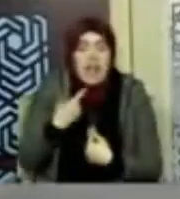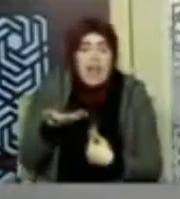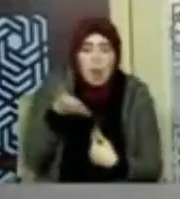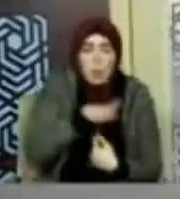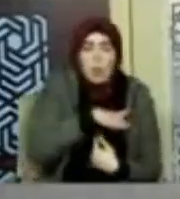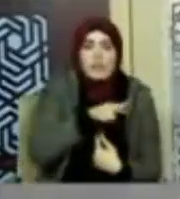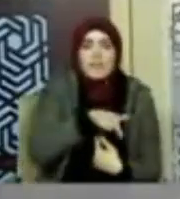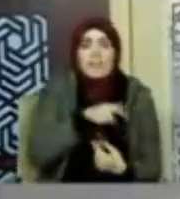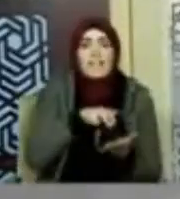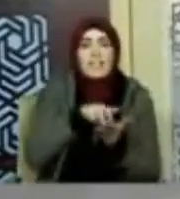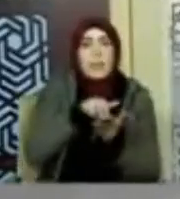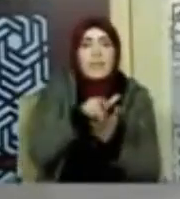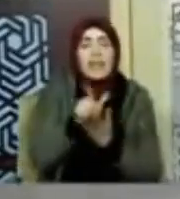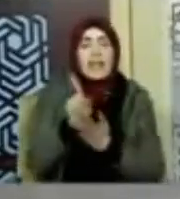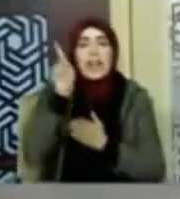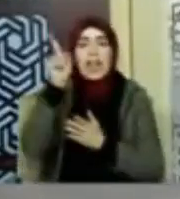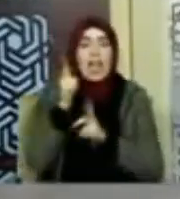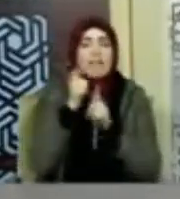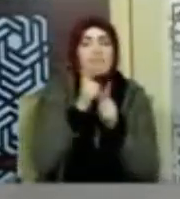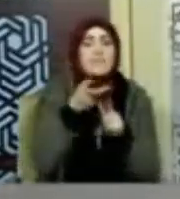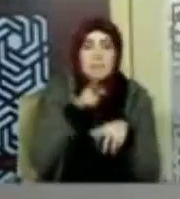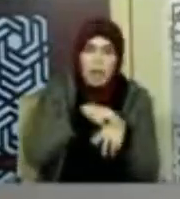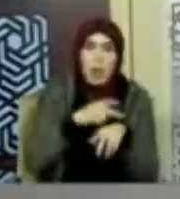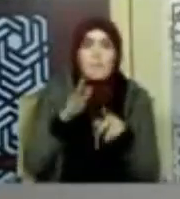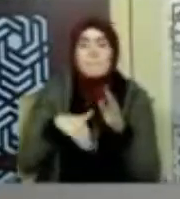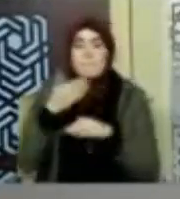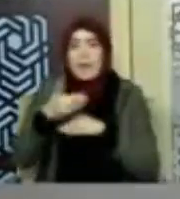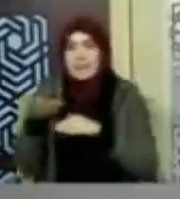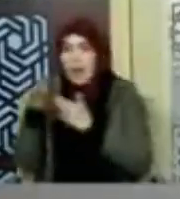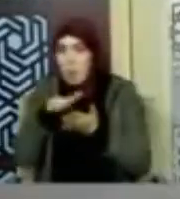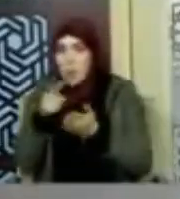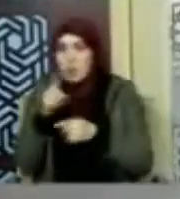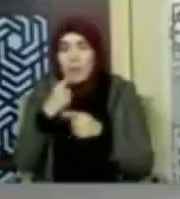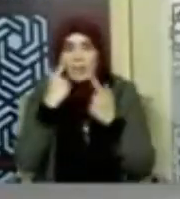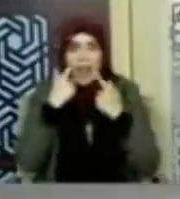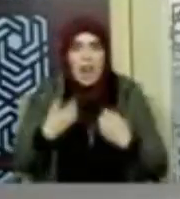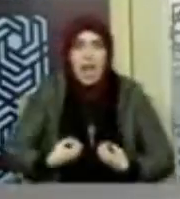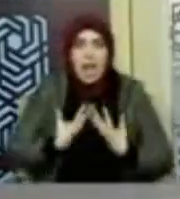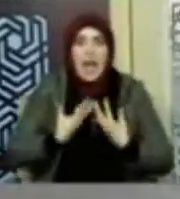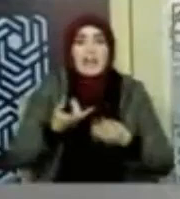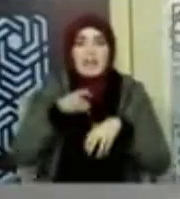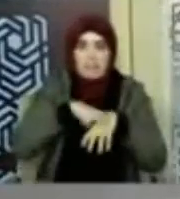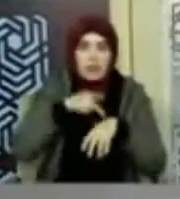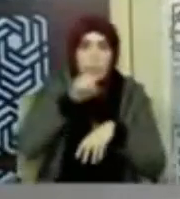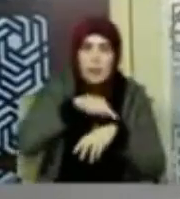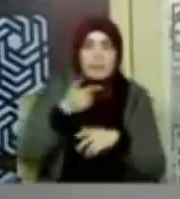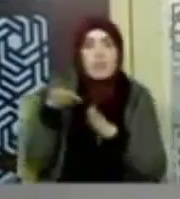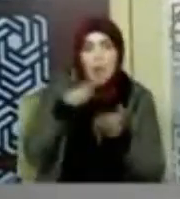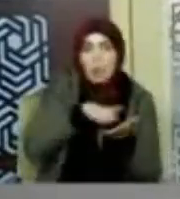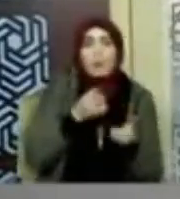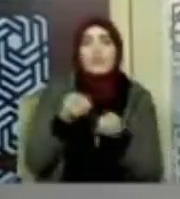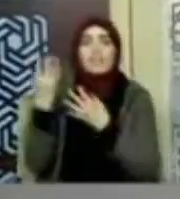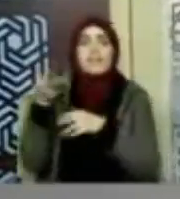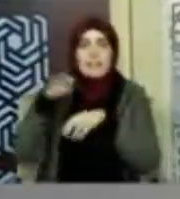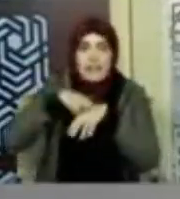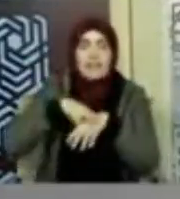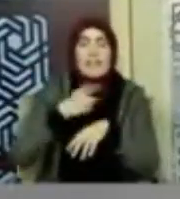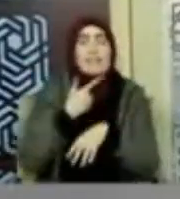الله ثم أحيا ثم أقتل ثم أحيا ثم